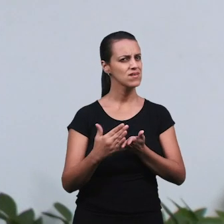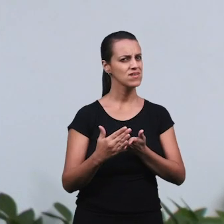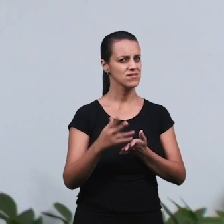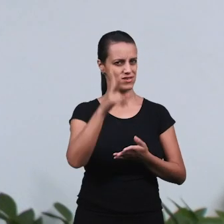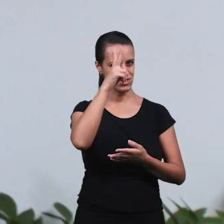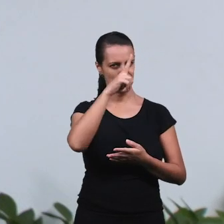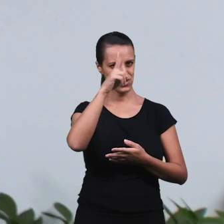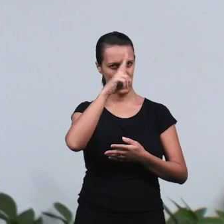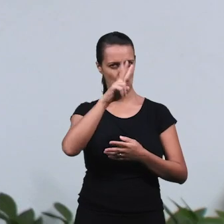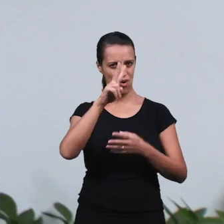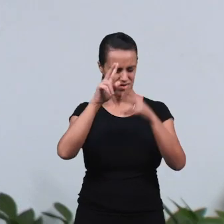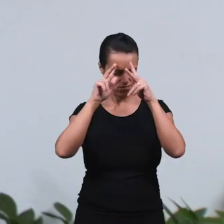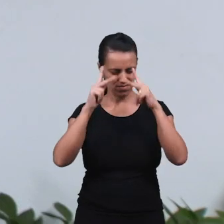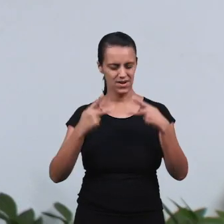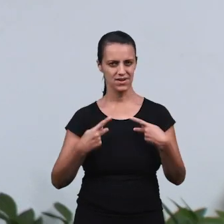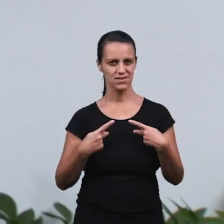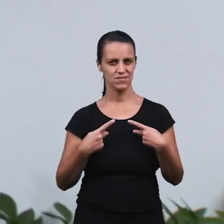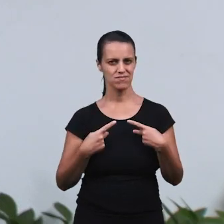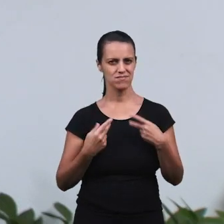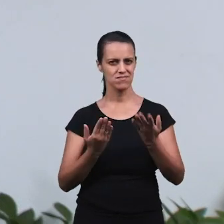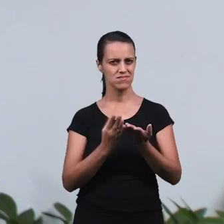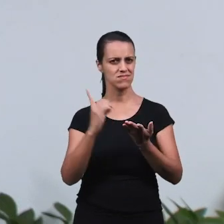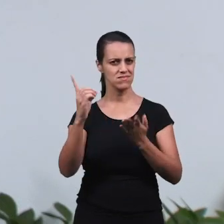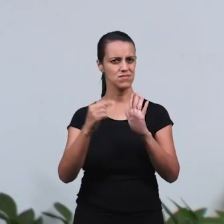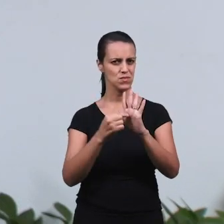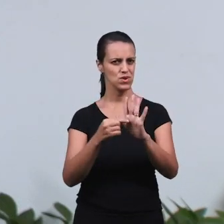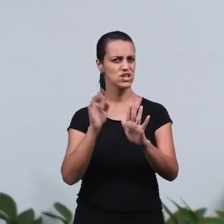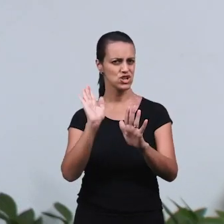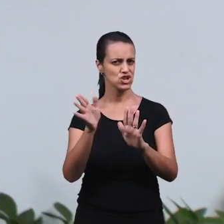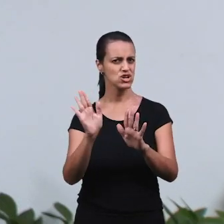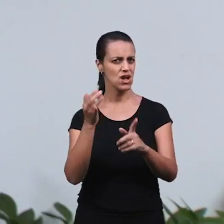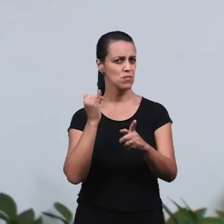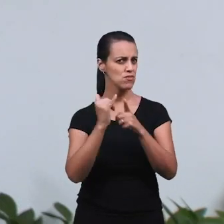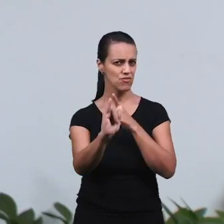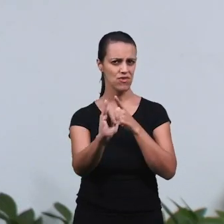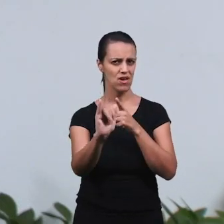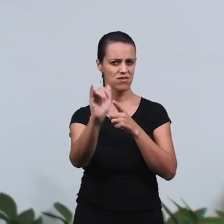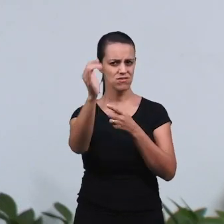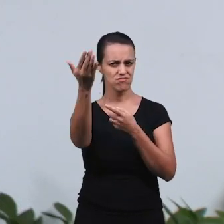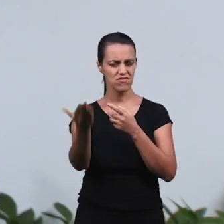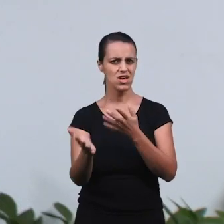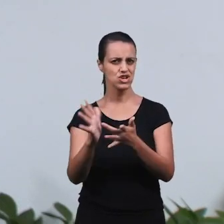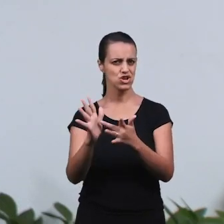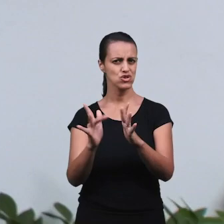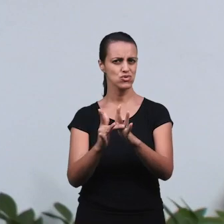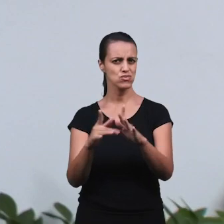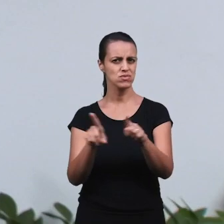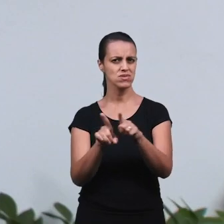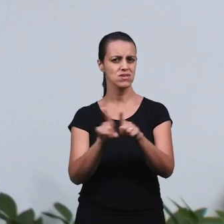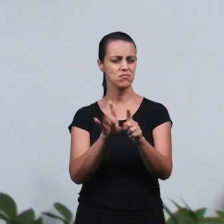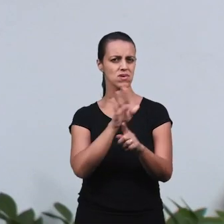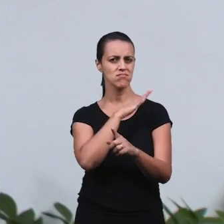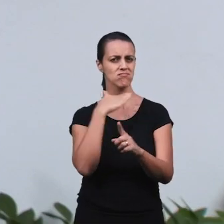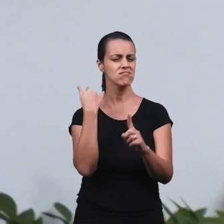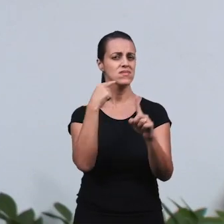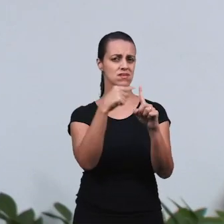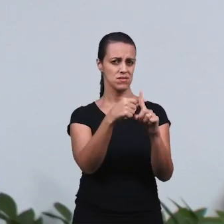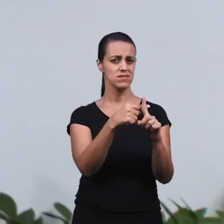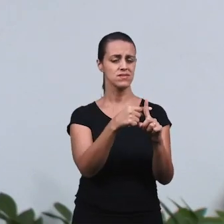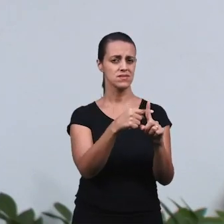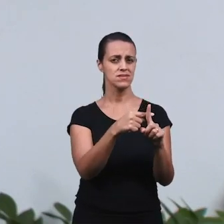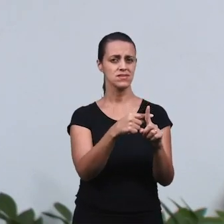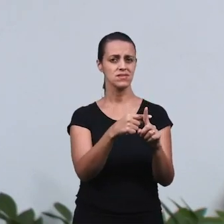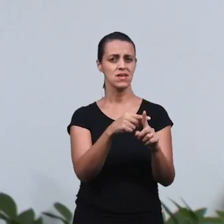Depuis le début de l'histoire de l'homme, la parole, elle pointait déjà prophétiquement vers le Seigneur Jésus, son sacrifice à la croix du